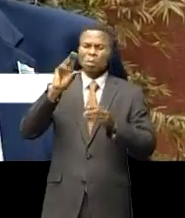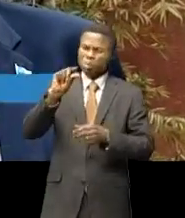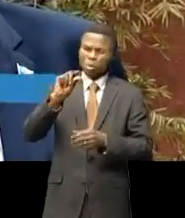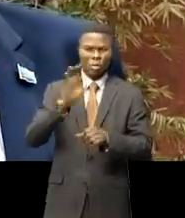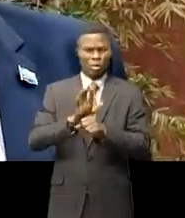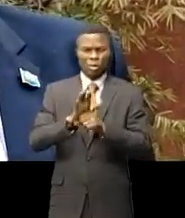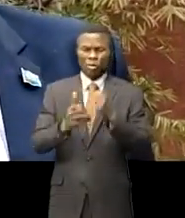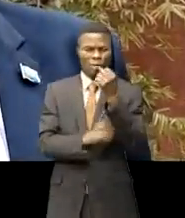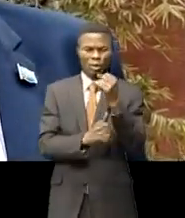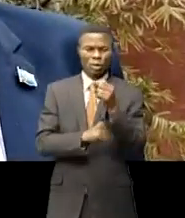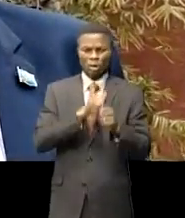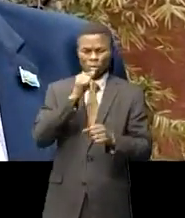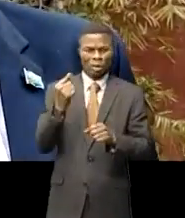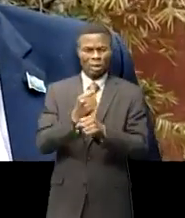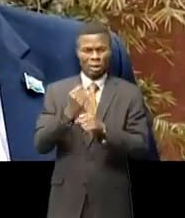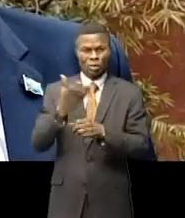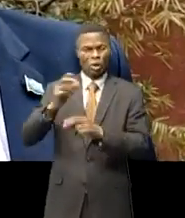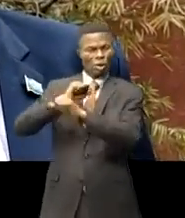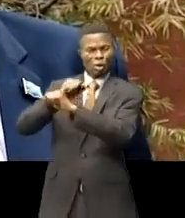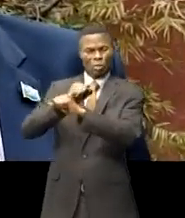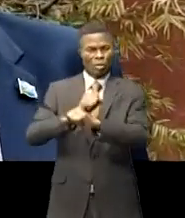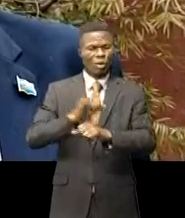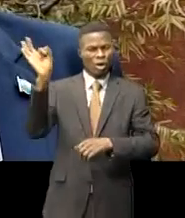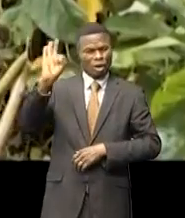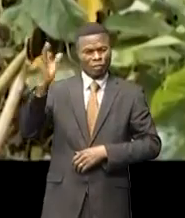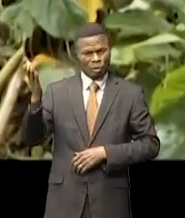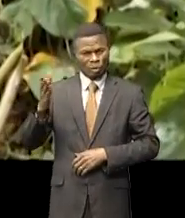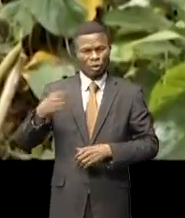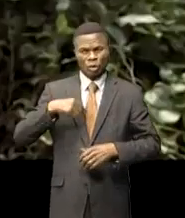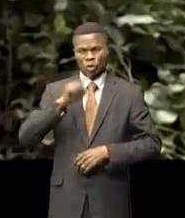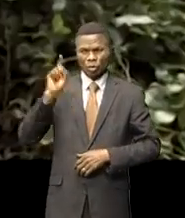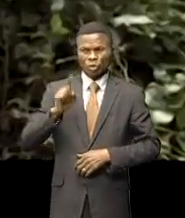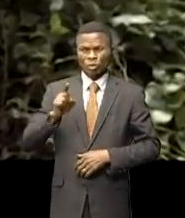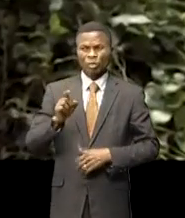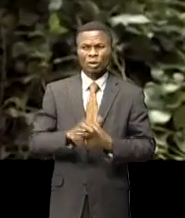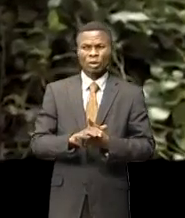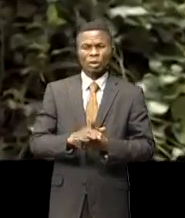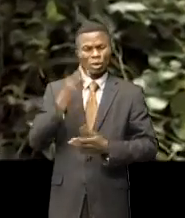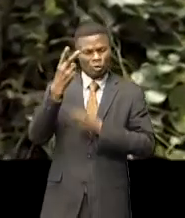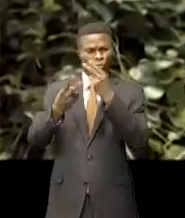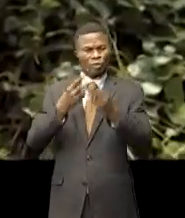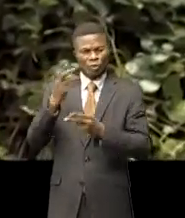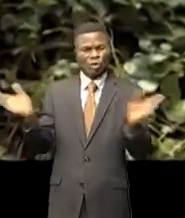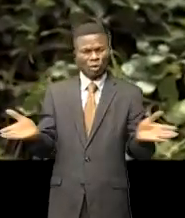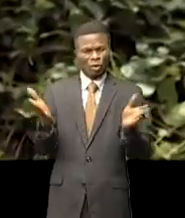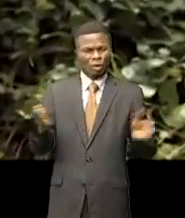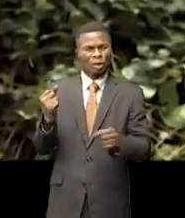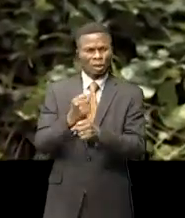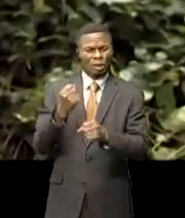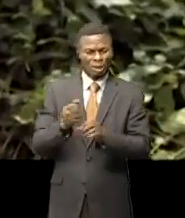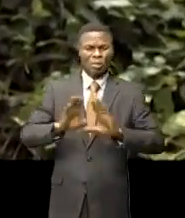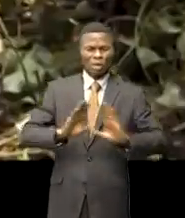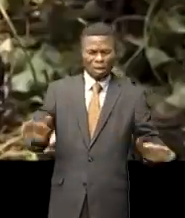pas assez d'éco-gardes. Donc nous devons à la fois augmenter les effectifs, renforcer leurs